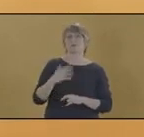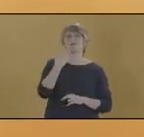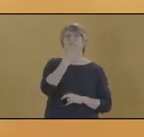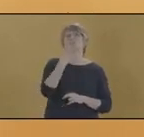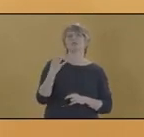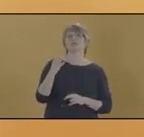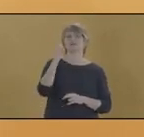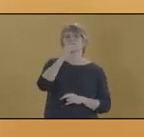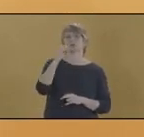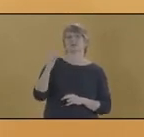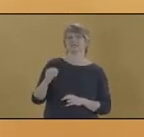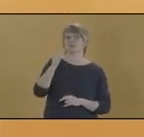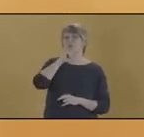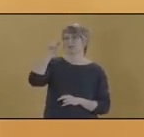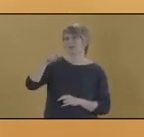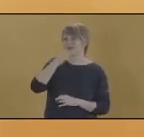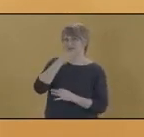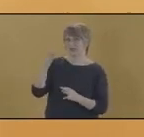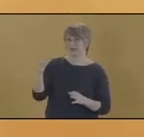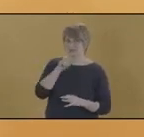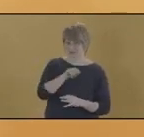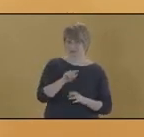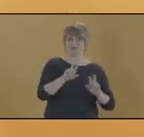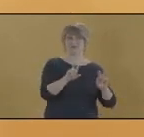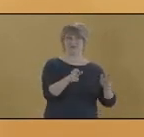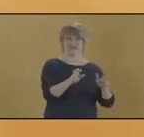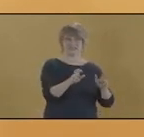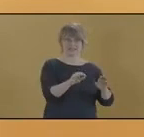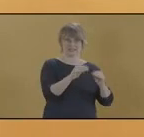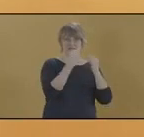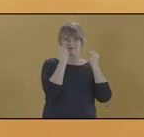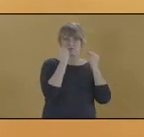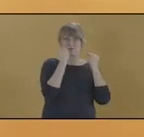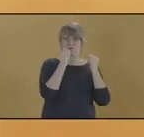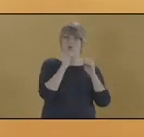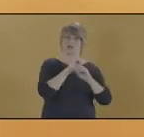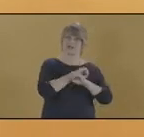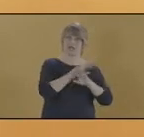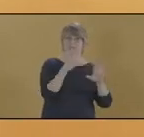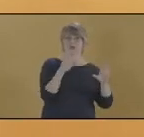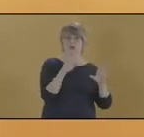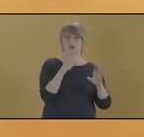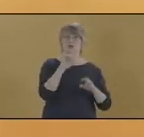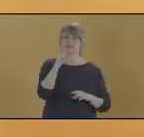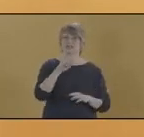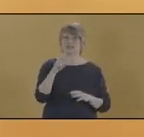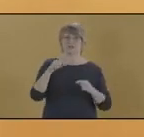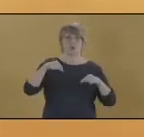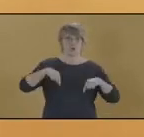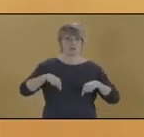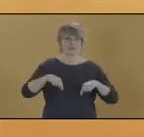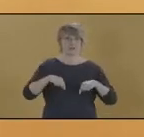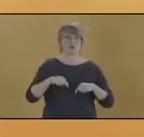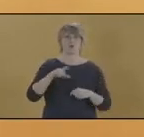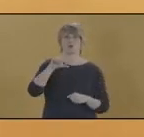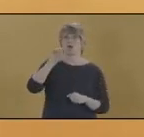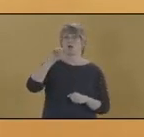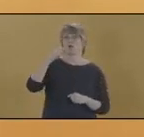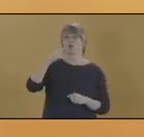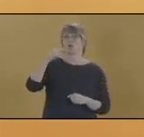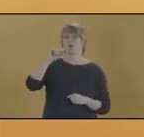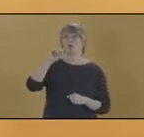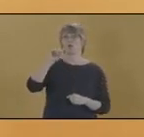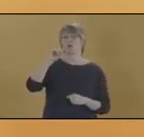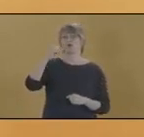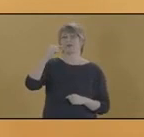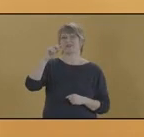45% der befragten Jugendlichen über das Fernsehen informiert haben, also über die Tagesschau, das ZDF heute oder auch Logo TV.